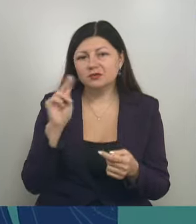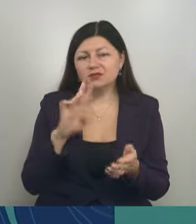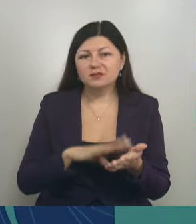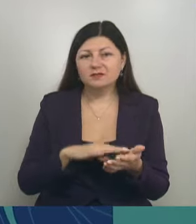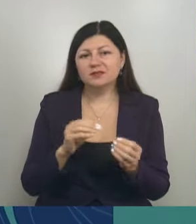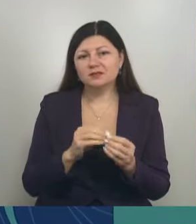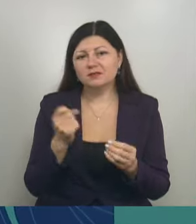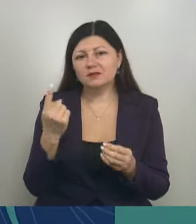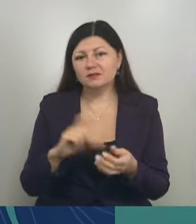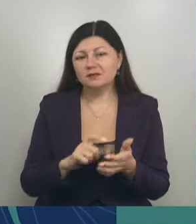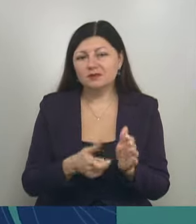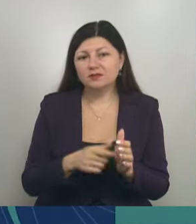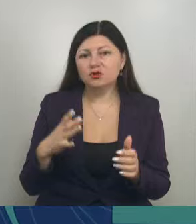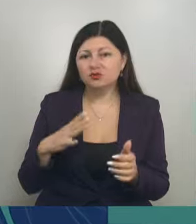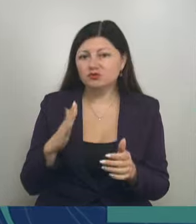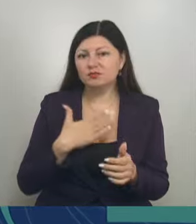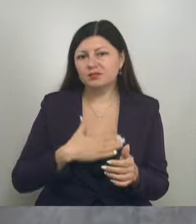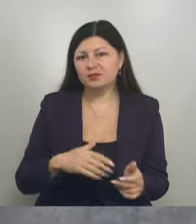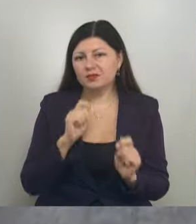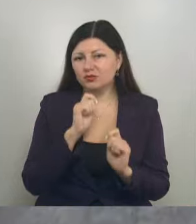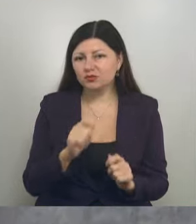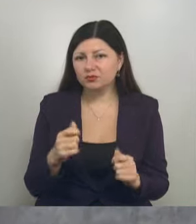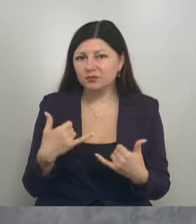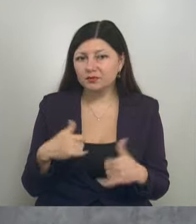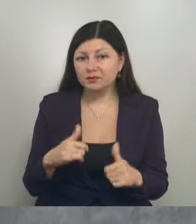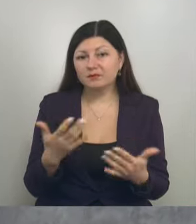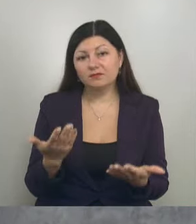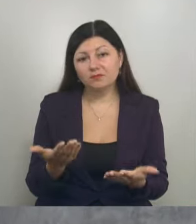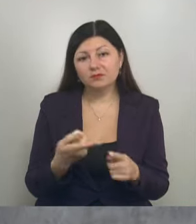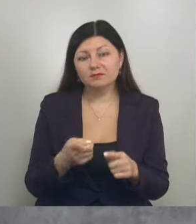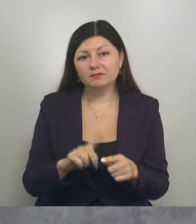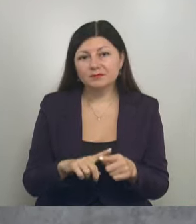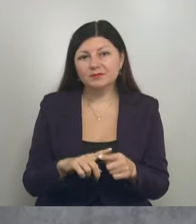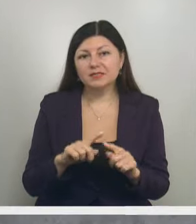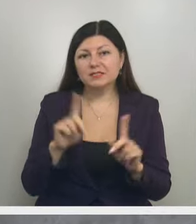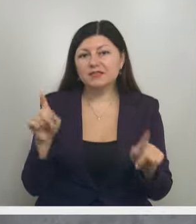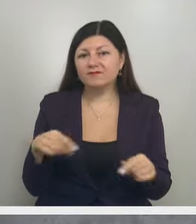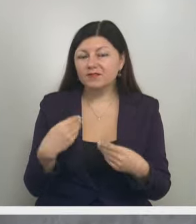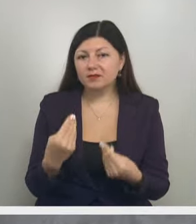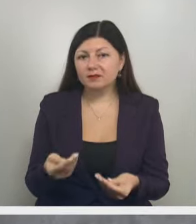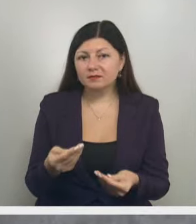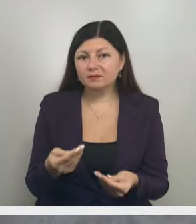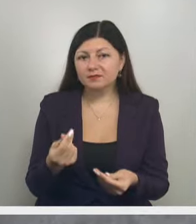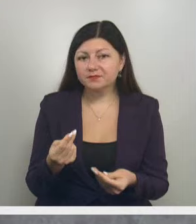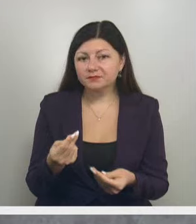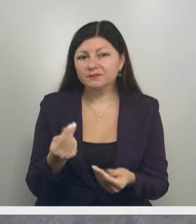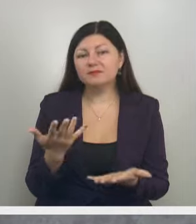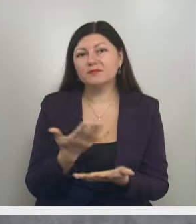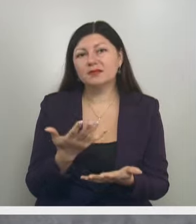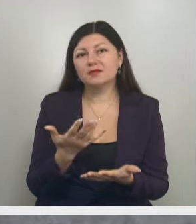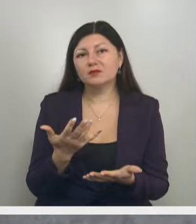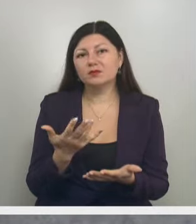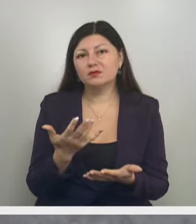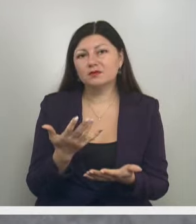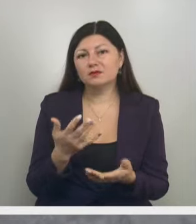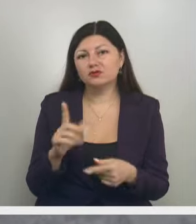и 11 классов ждет приятный сюрприз. Вот тот самый сертификат, который буквально